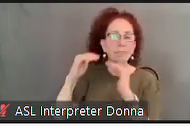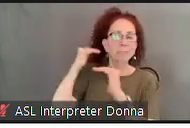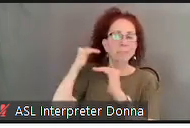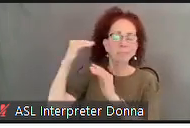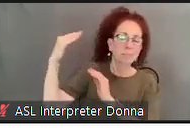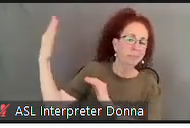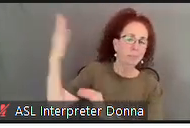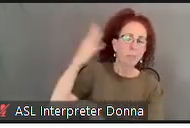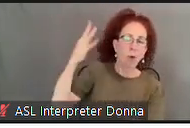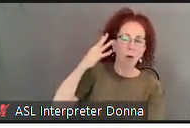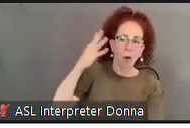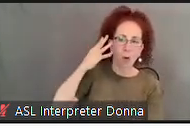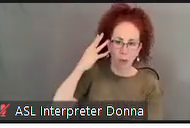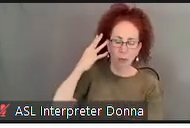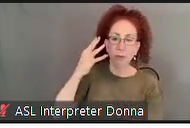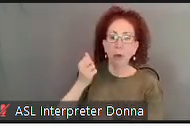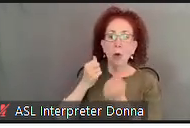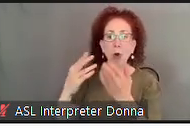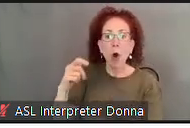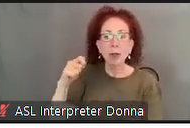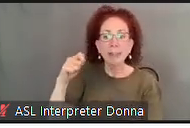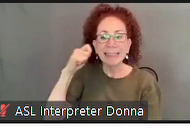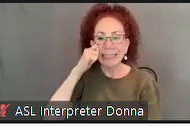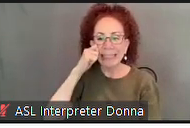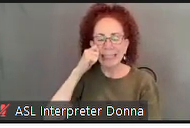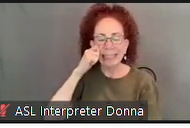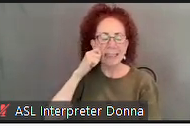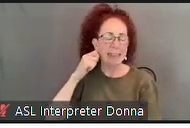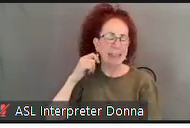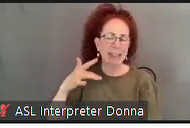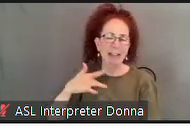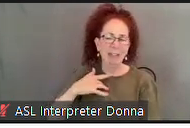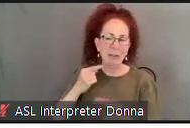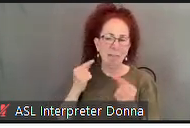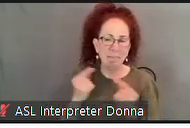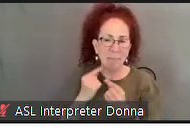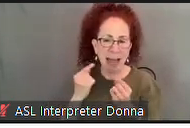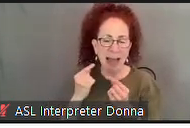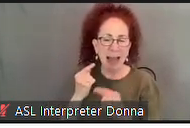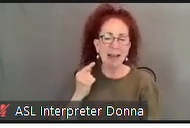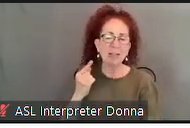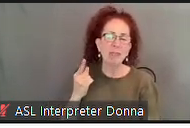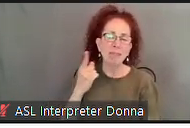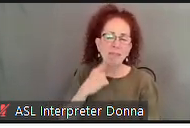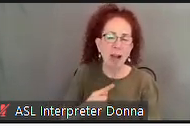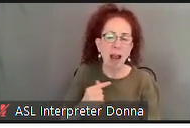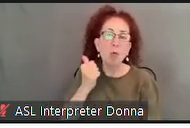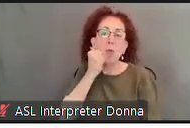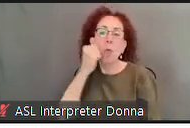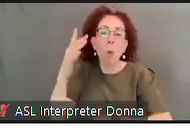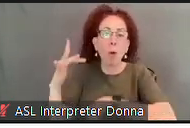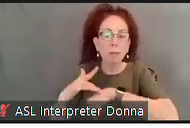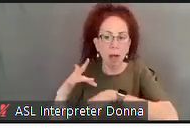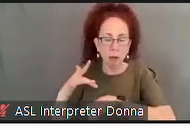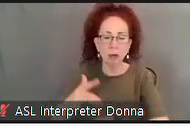所以这个是因为大家如果在太阳下晒太久了会有，所以会有